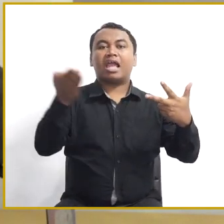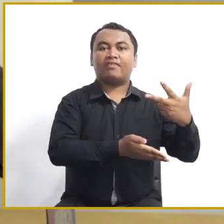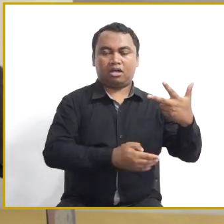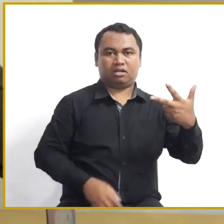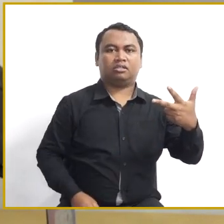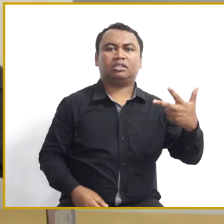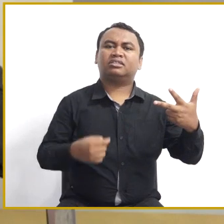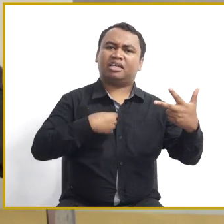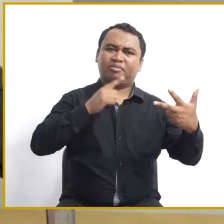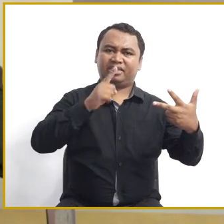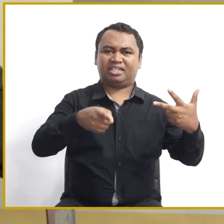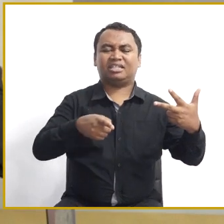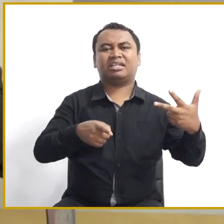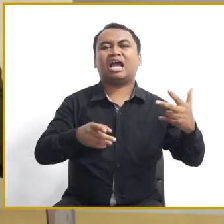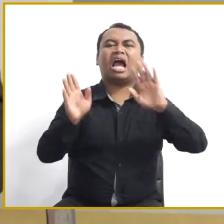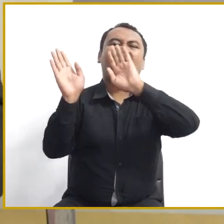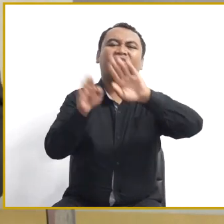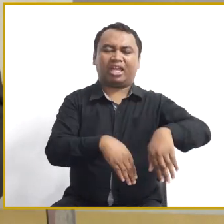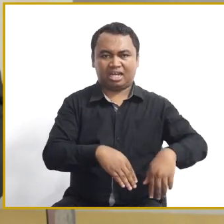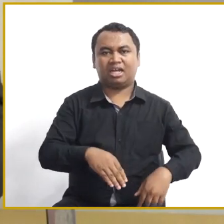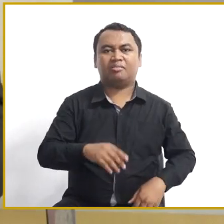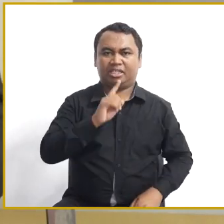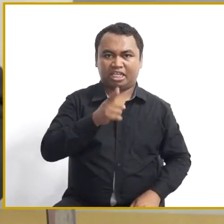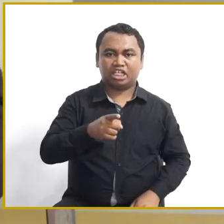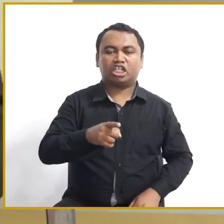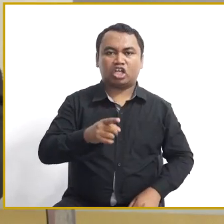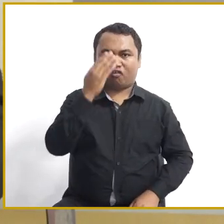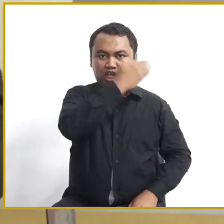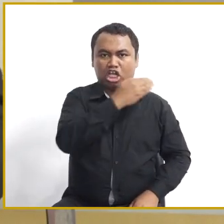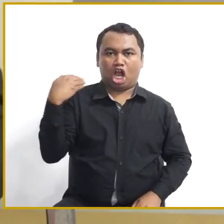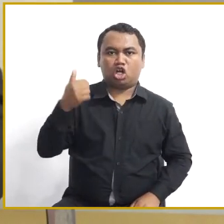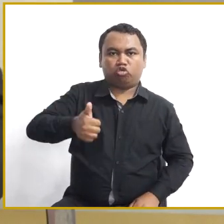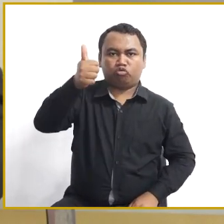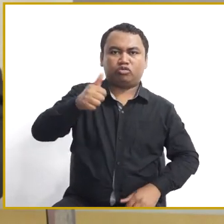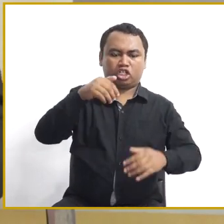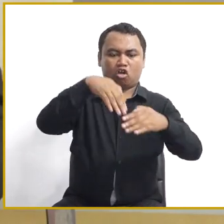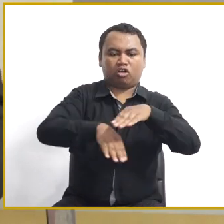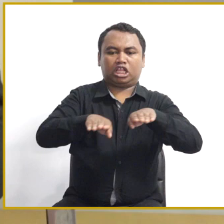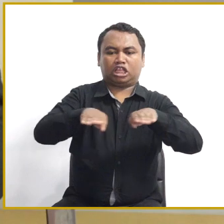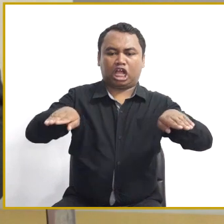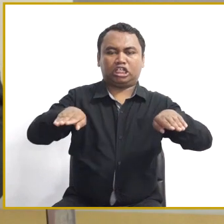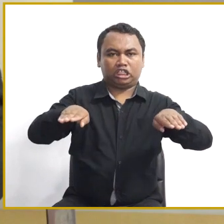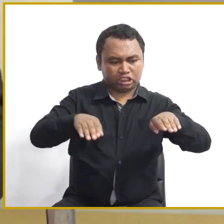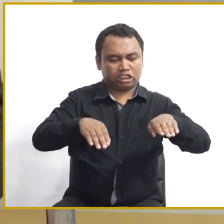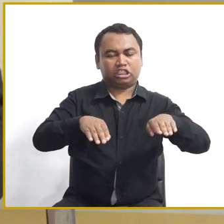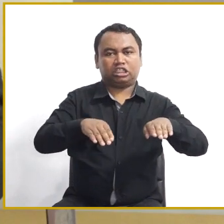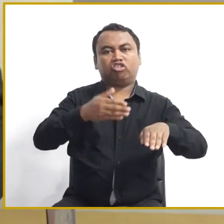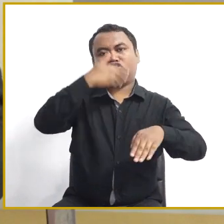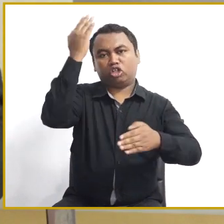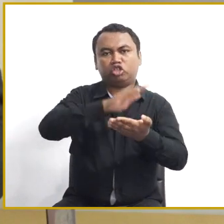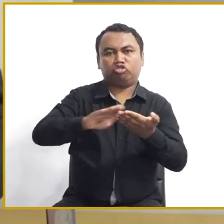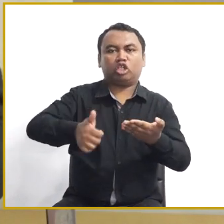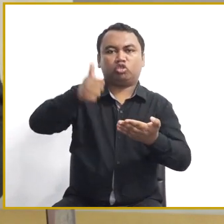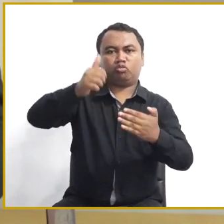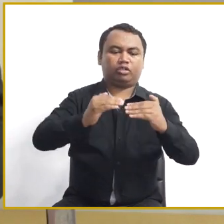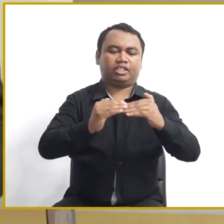Oka ajanona amin'izay ity hoe an'ny fanjakana ny eo ambanin'ny tany dia ny tompontany ny aty ambony,